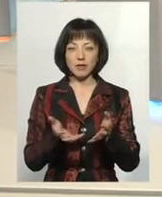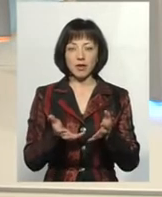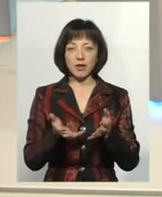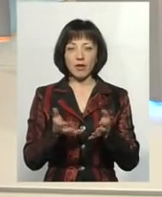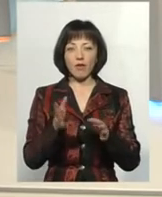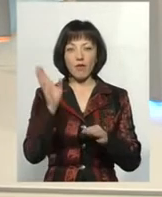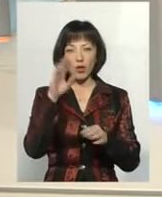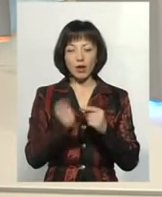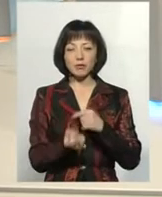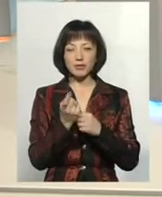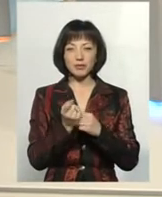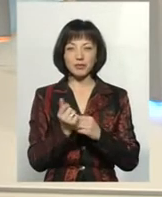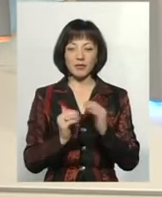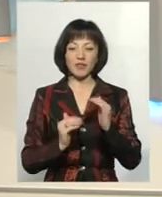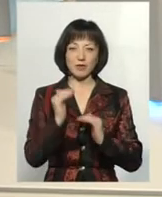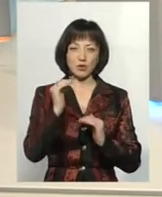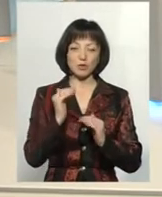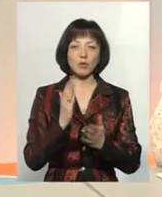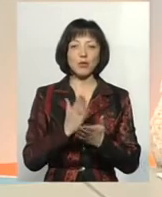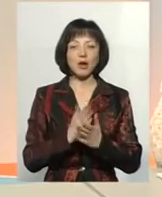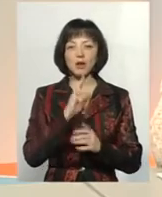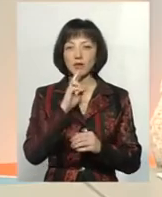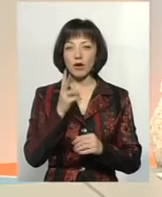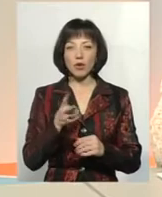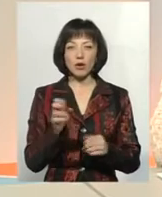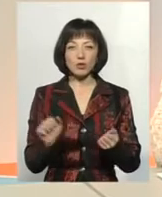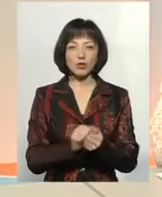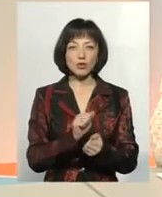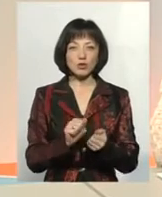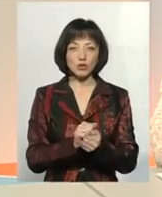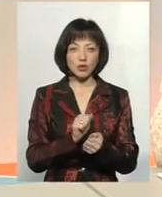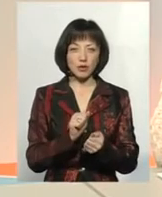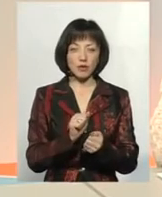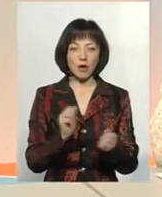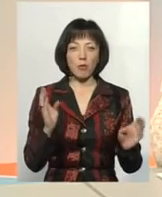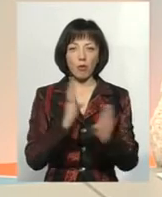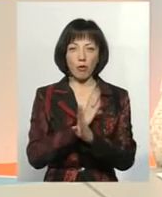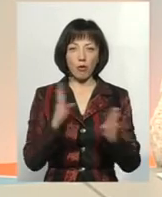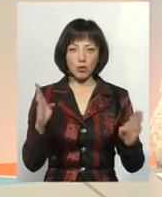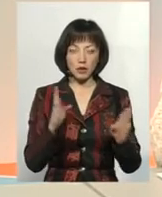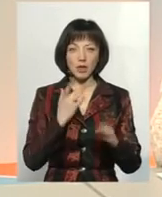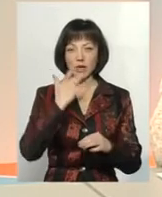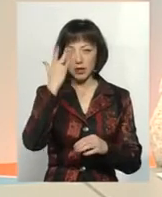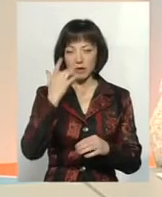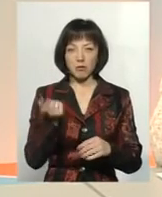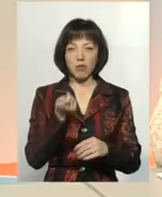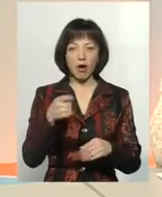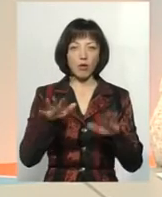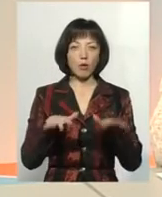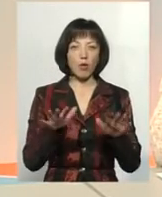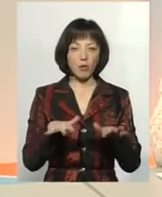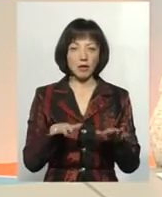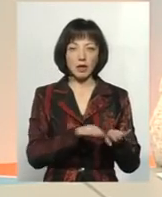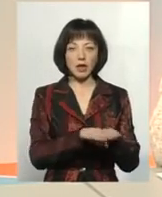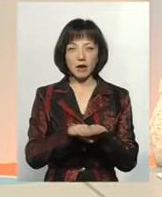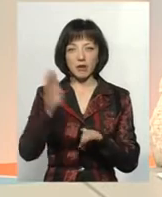живлення. Да. Тобто в зв'язку з тим, що мало 2 роки в нас йде посушлива така погода, посушливе літо, мало опадів, рівень